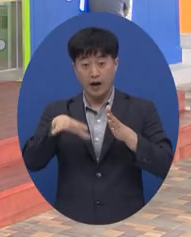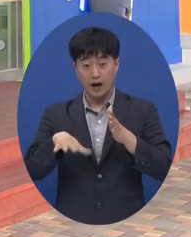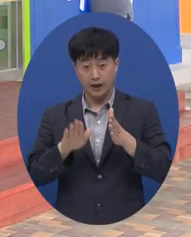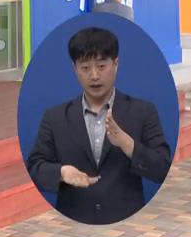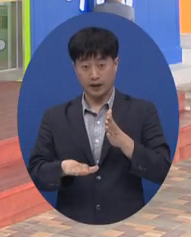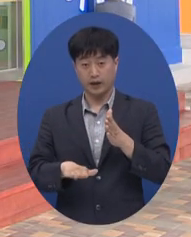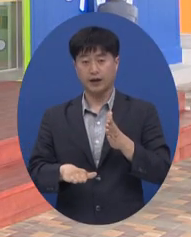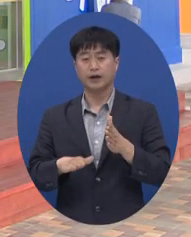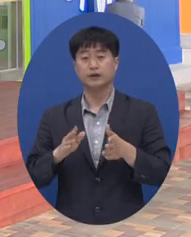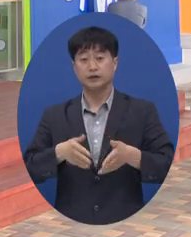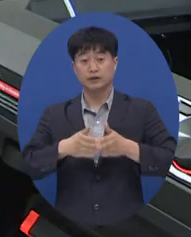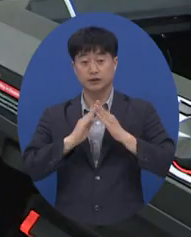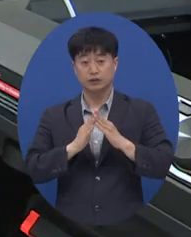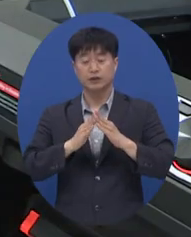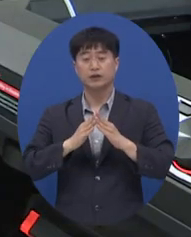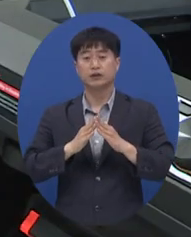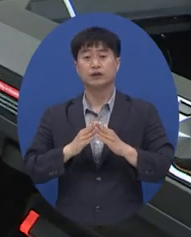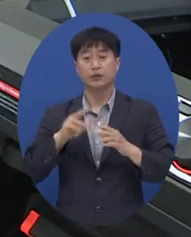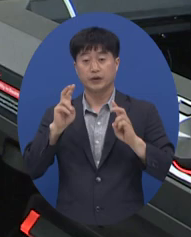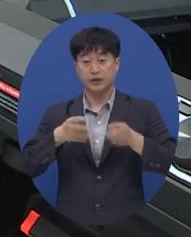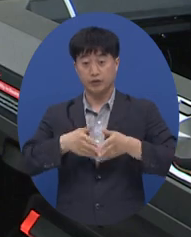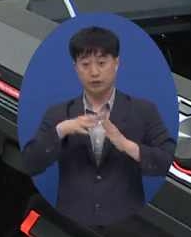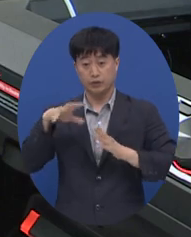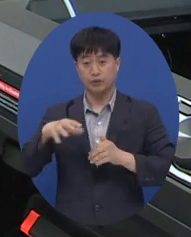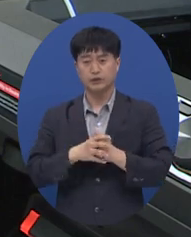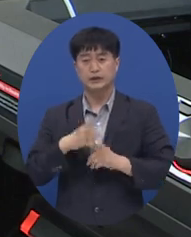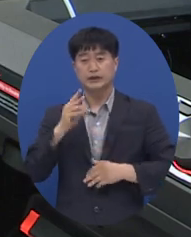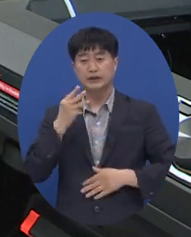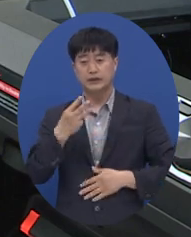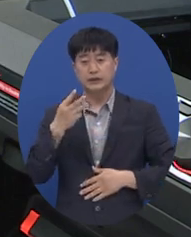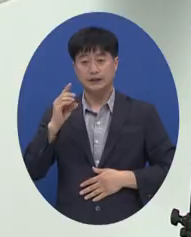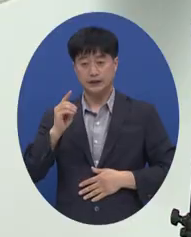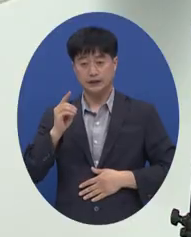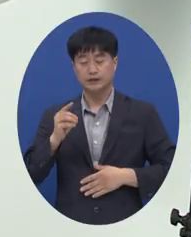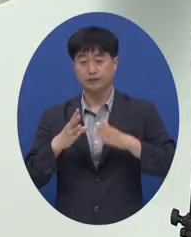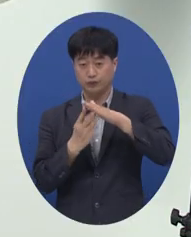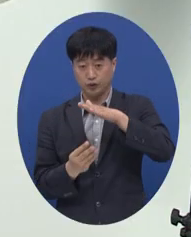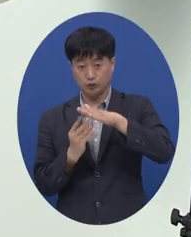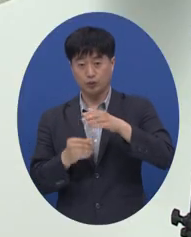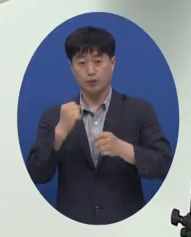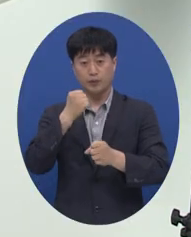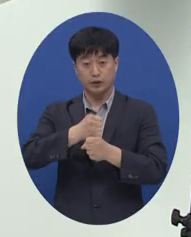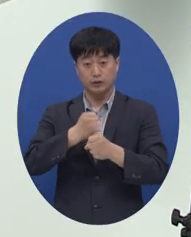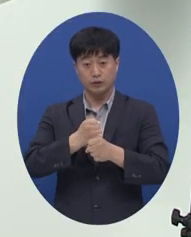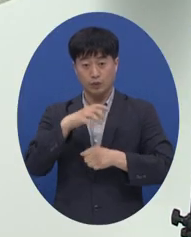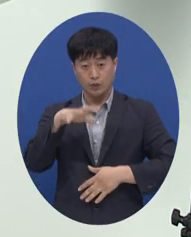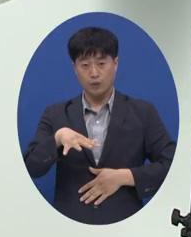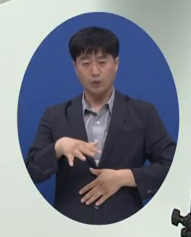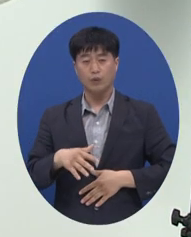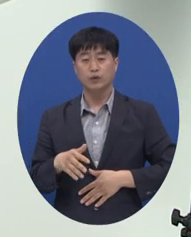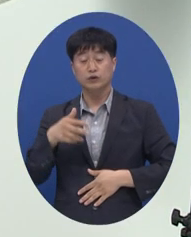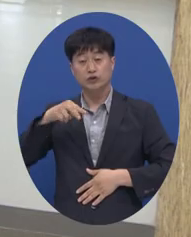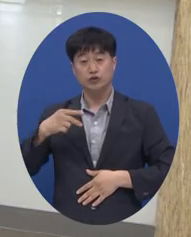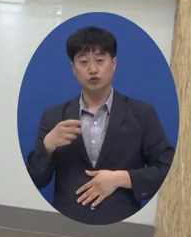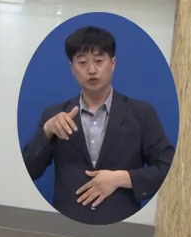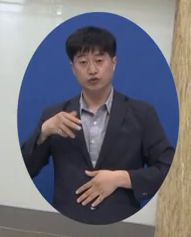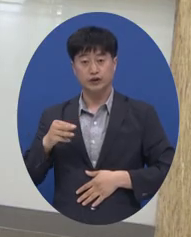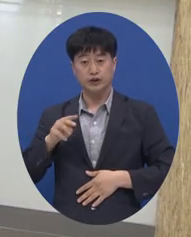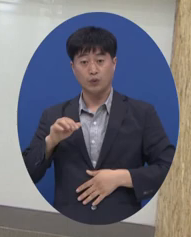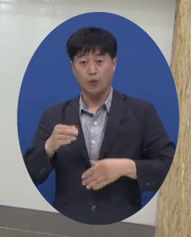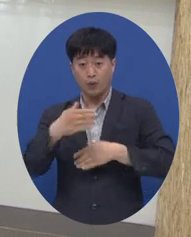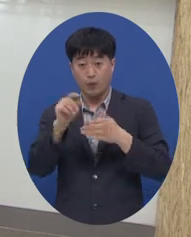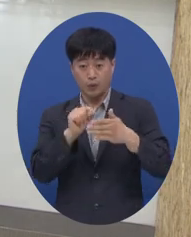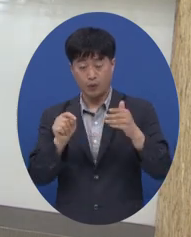공간 스테이션 G. 3D 프린터로 제품을 만들어 볼수 있는 공간부터 스튜디오, 개방형 사무실,